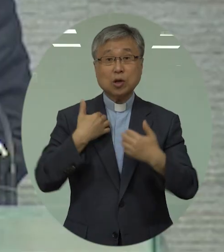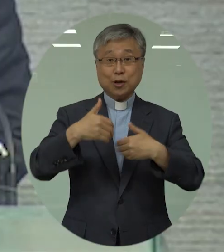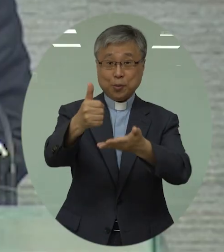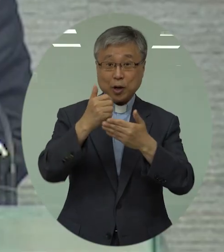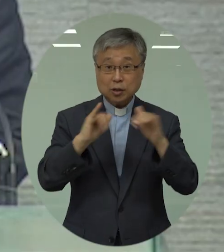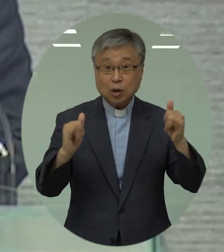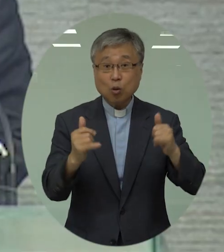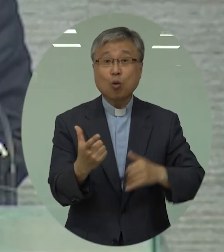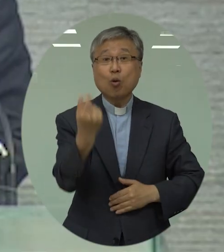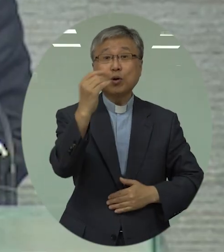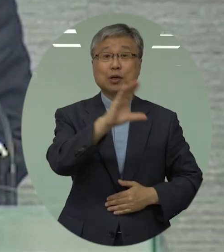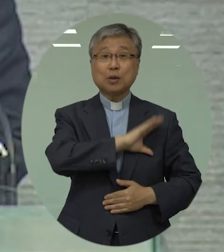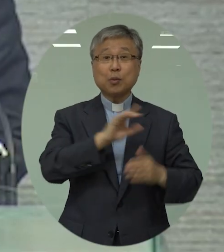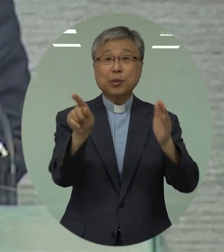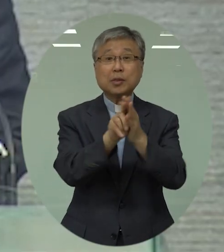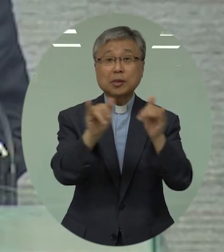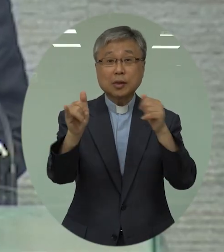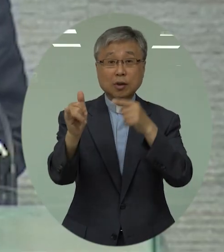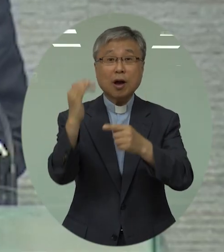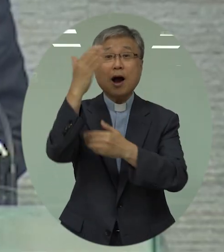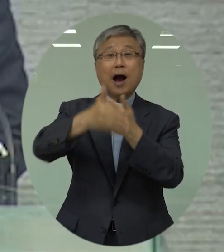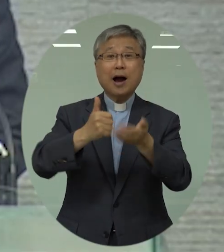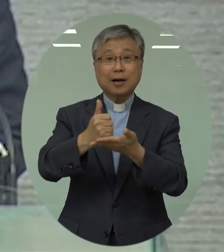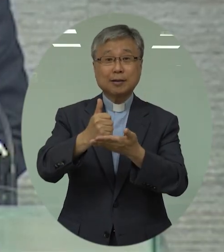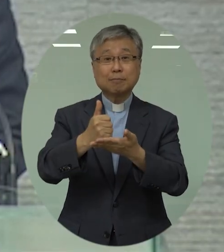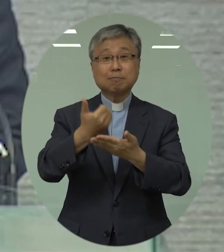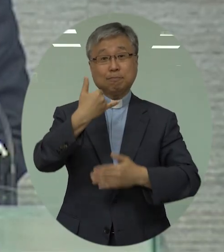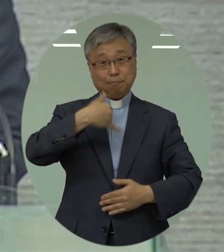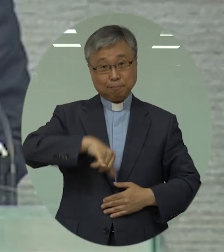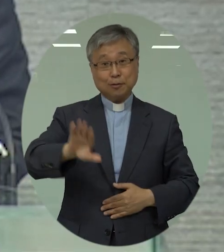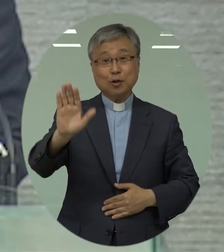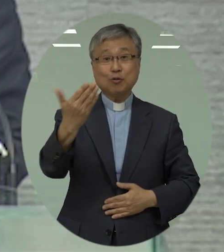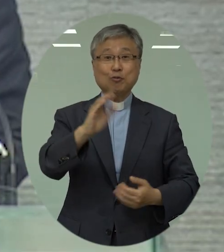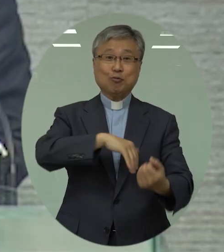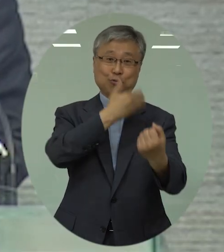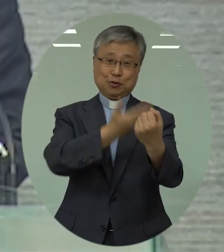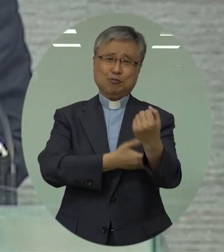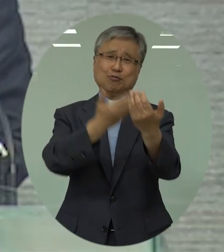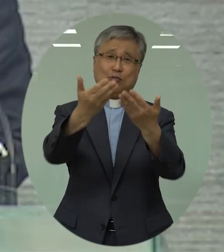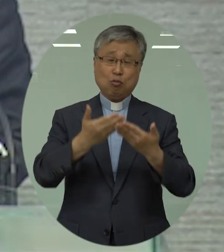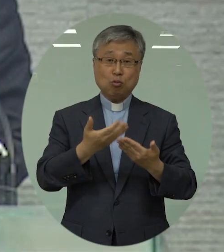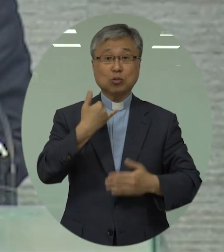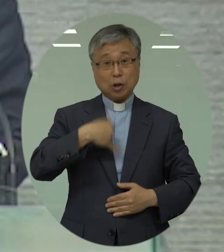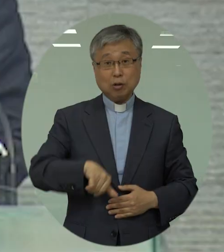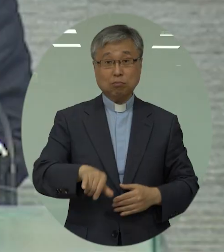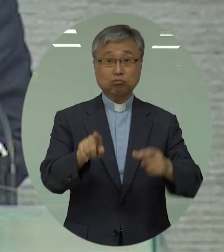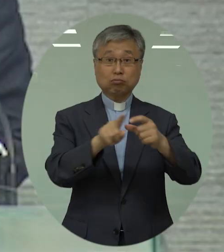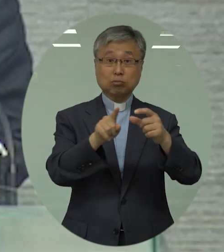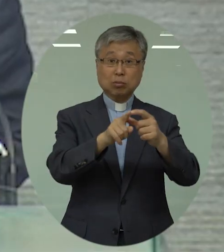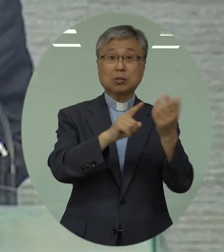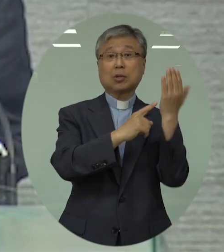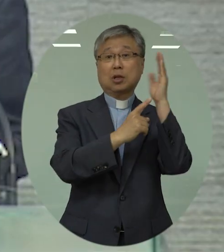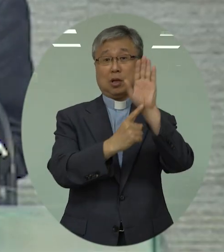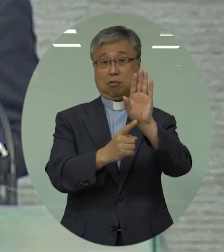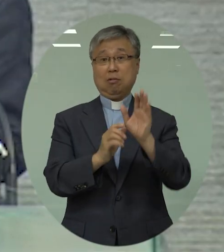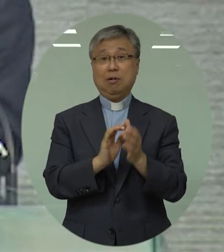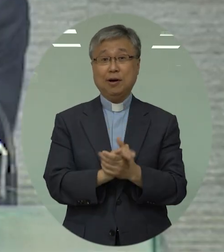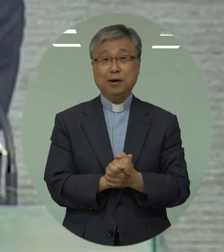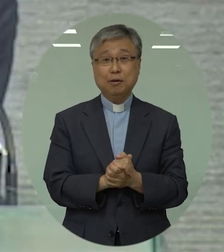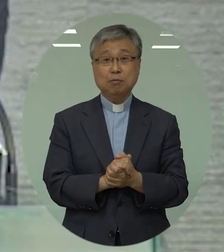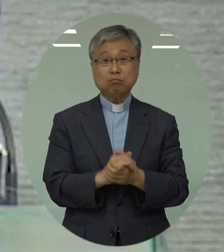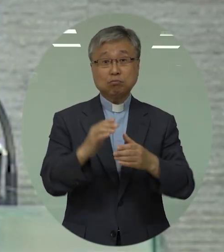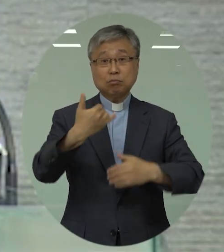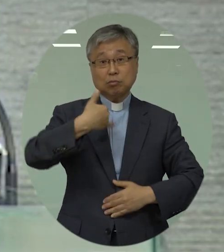자, 곧 그 이름을 믿는 자들에게는 하나님의 자녀가 되는 권세를 주시니. 거기도 자녀라는 단어가 나와요. 자녀.